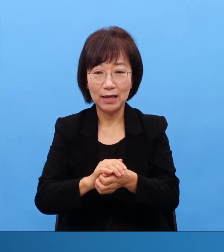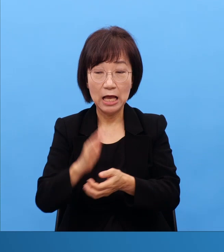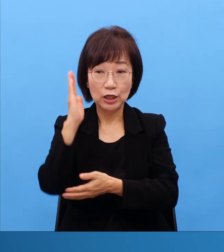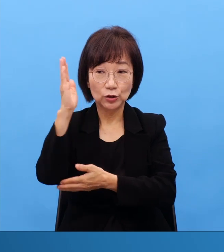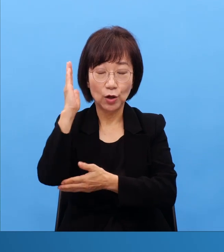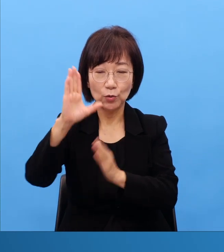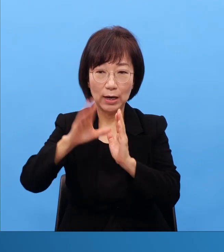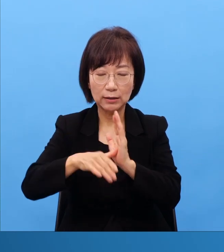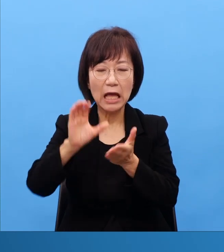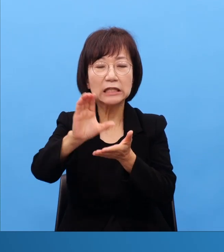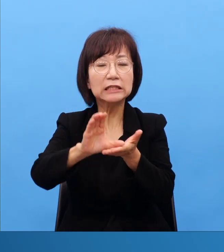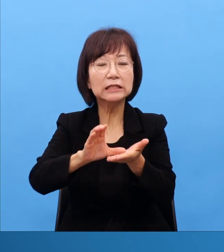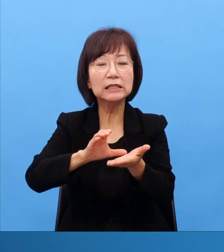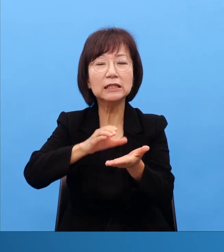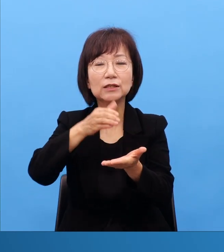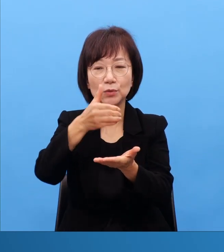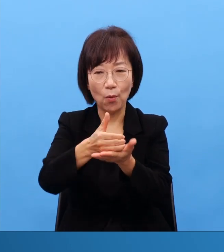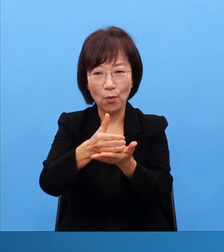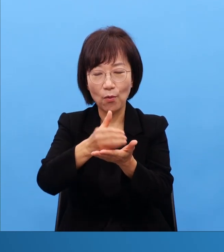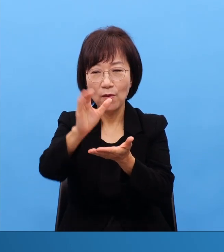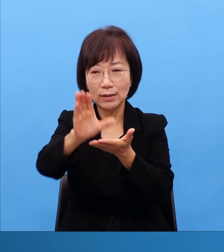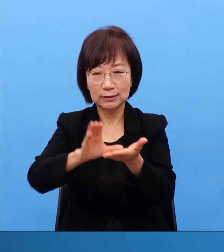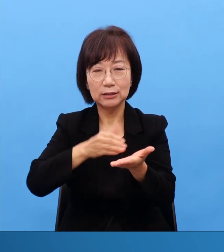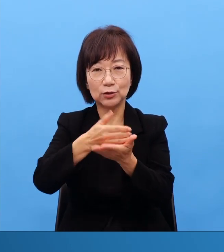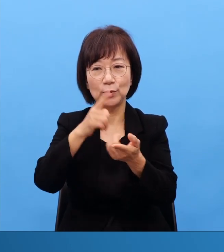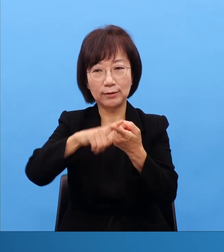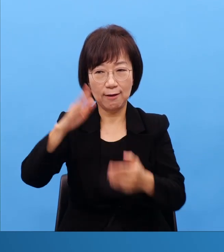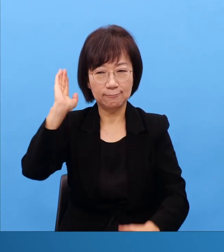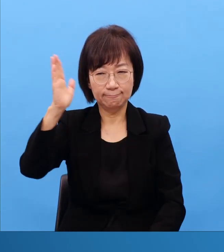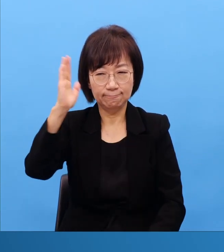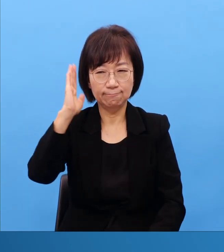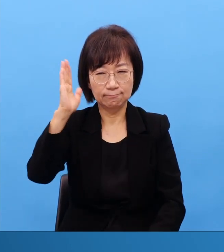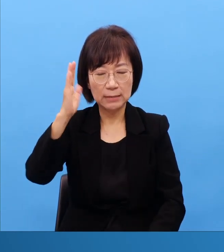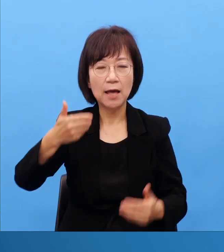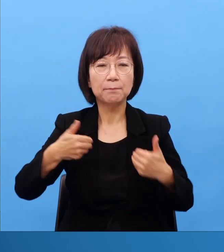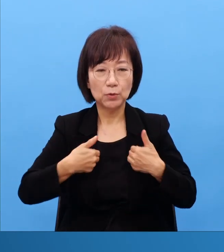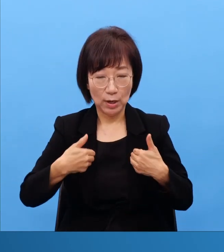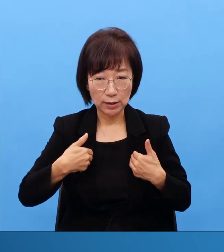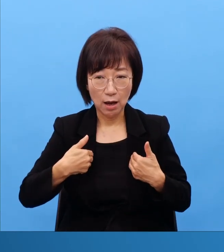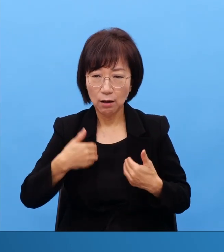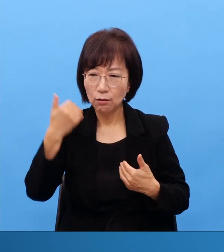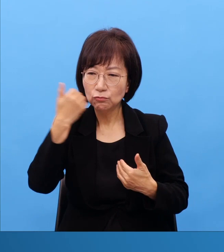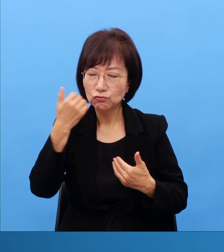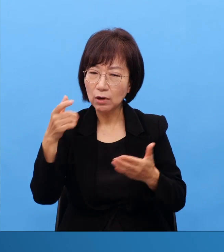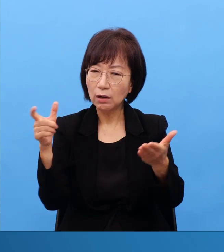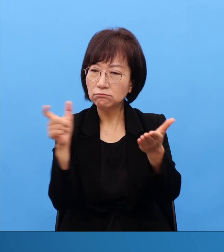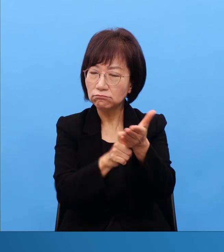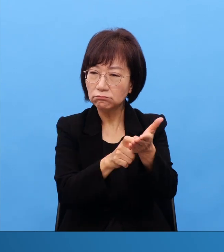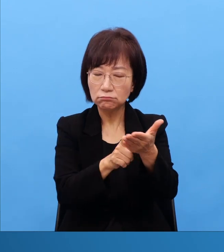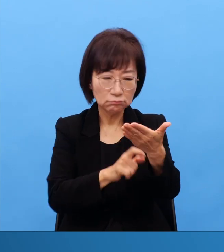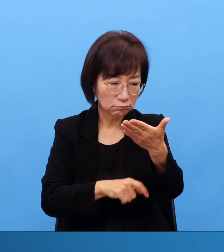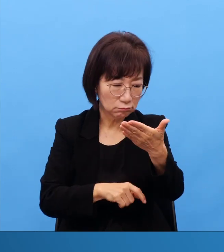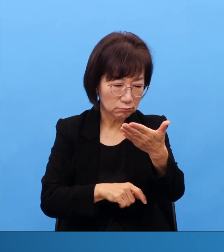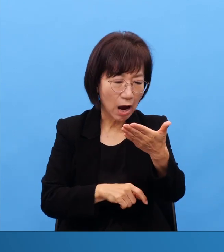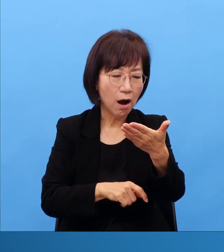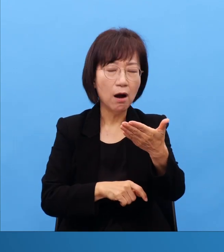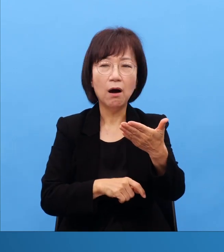내가 아멘했어요. 뭐. And fortunately, a few weeks ago, I saw 우리 교단 아닌데 뭐 했더라. They were saying all the churches of the world and of Korea 일이죠. are shrinking